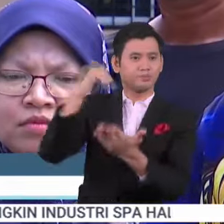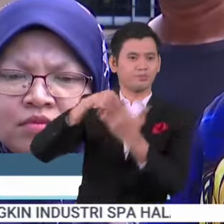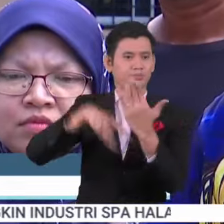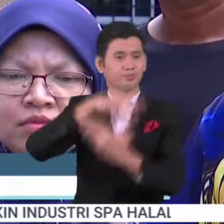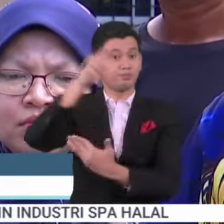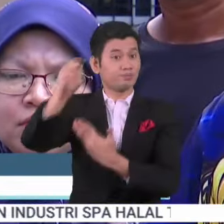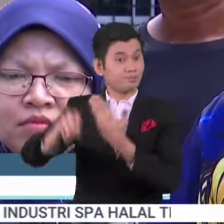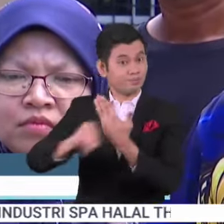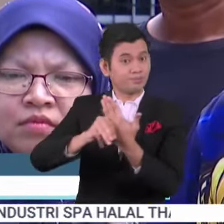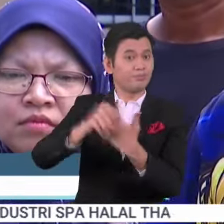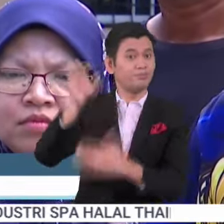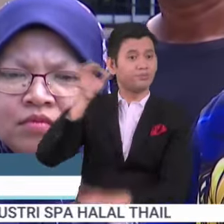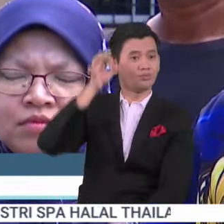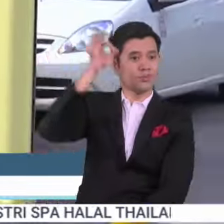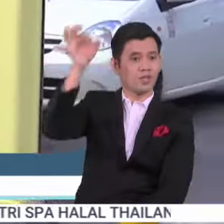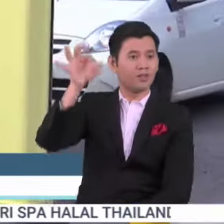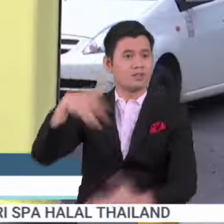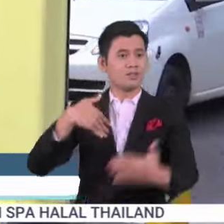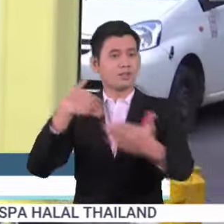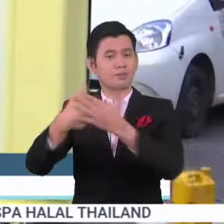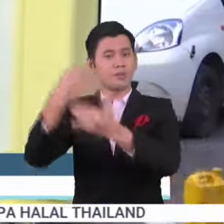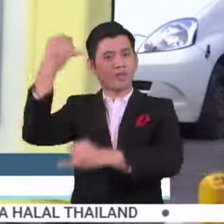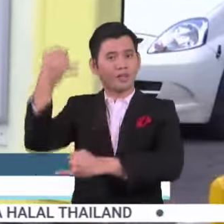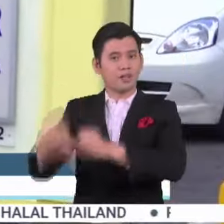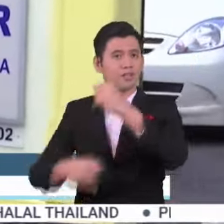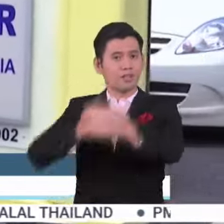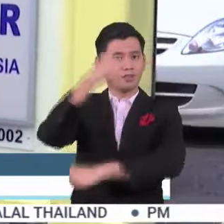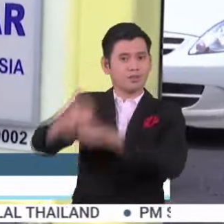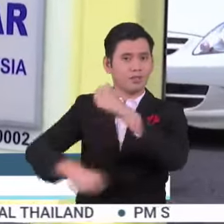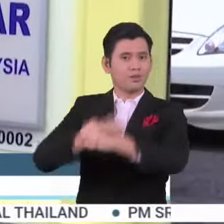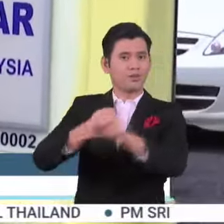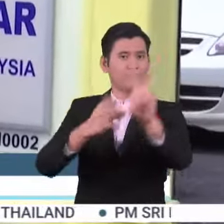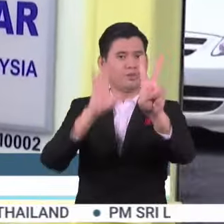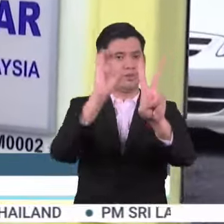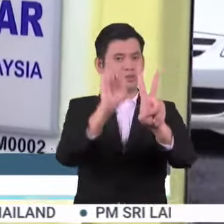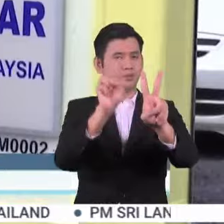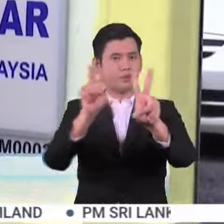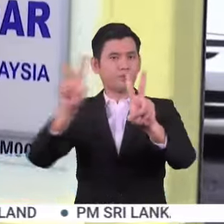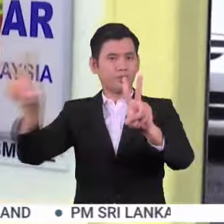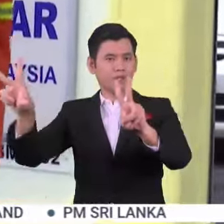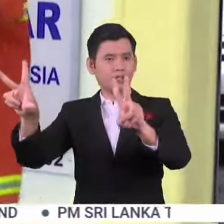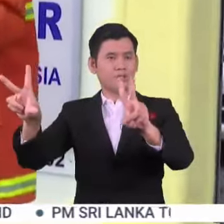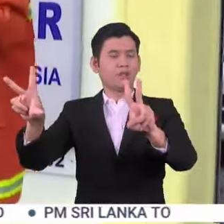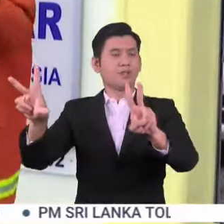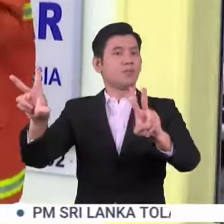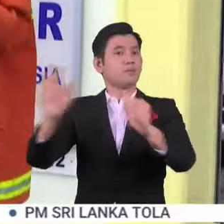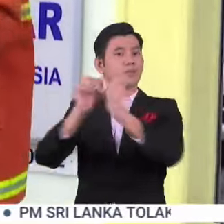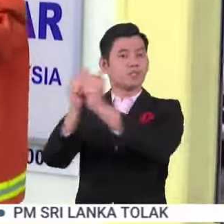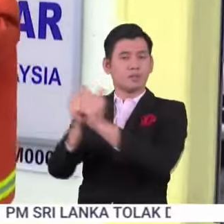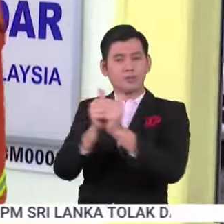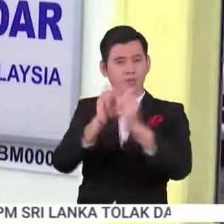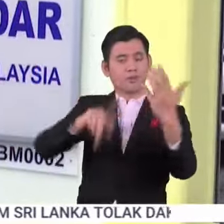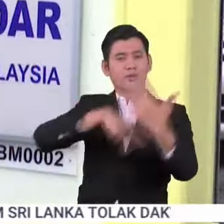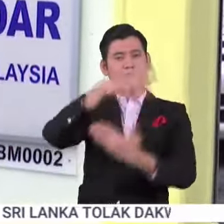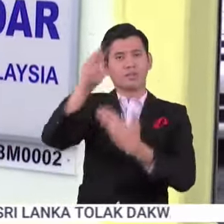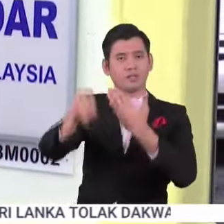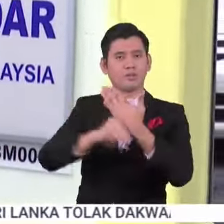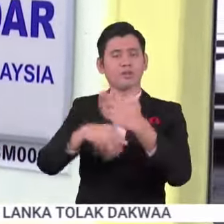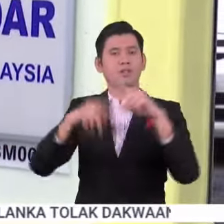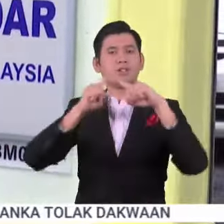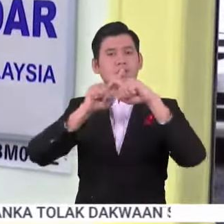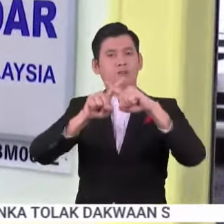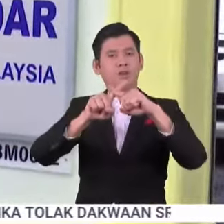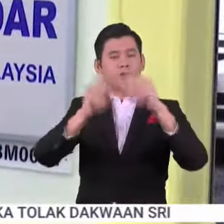di sampai hujung tahun ini Beliau berkata demikian pada program bersama komuniti di dewan orang ramai Kampung Titi